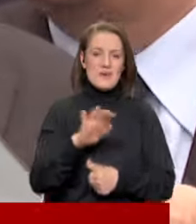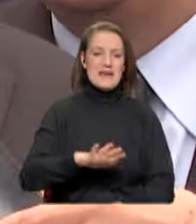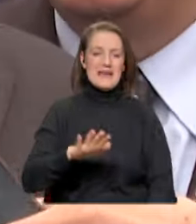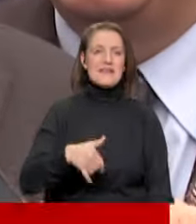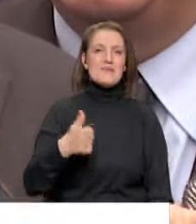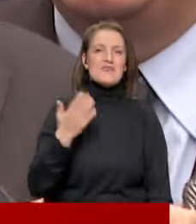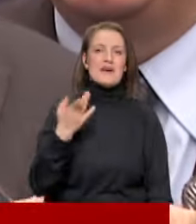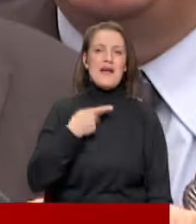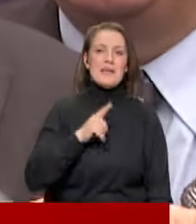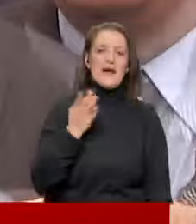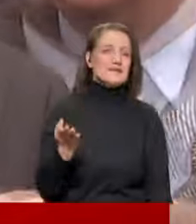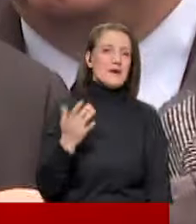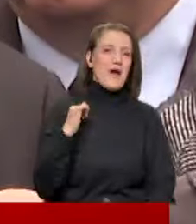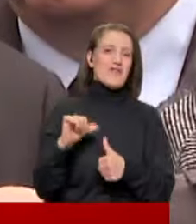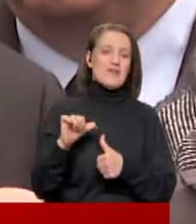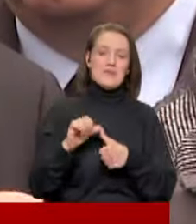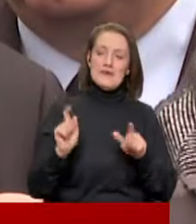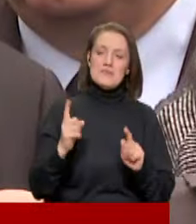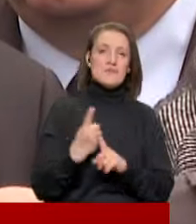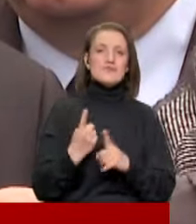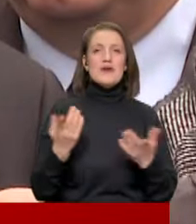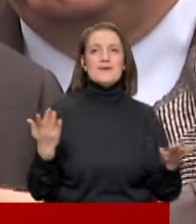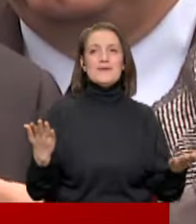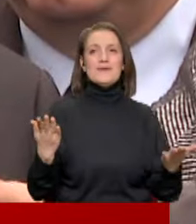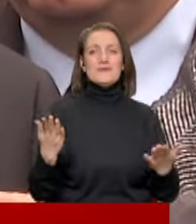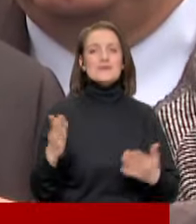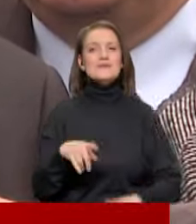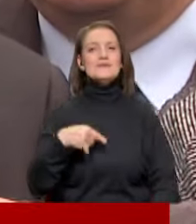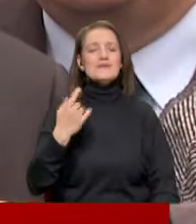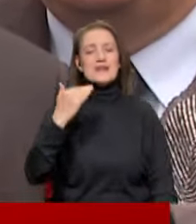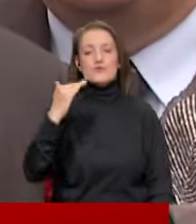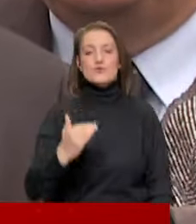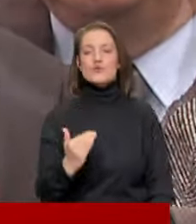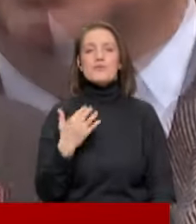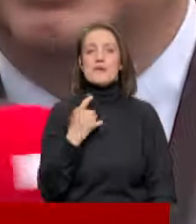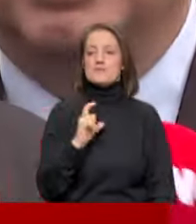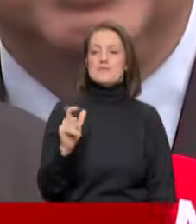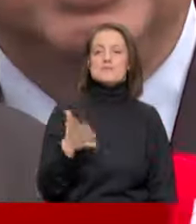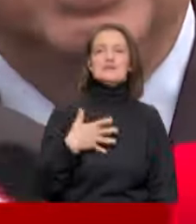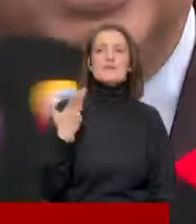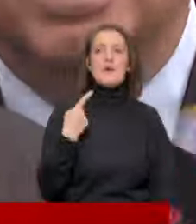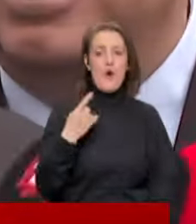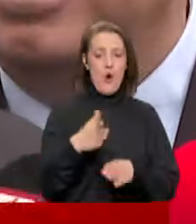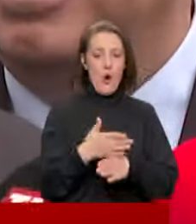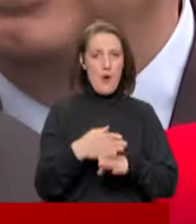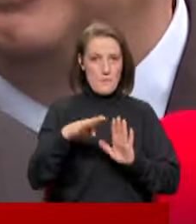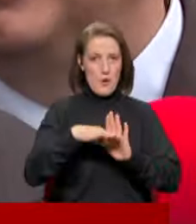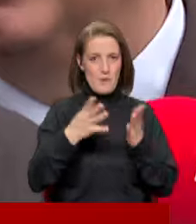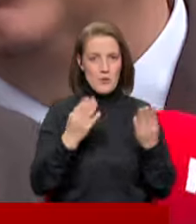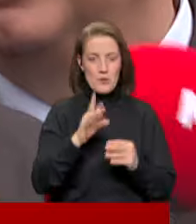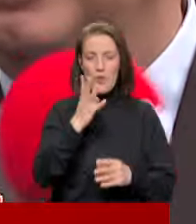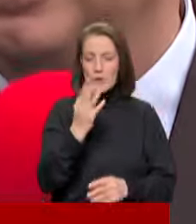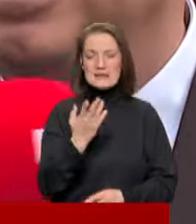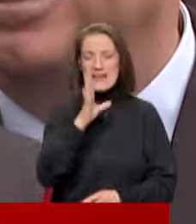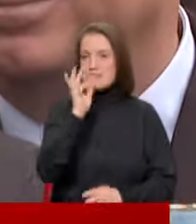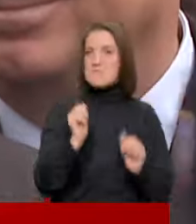Acemi aday Yapacak bir şey yok zaten hani biraz Seviyesi düşük ona cevap vermek istemiyorum bir ortak yayın olur mu Efendim olursa da kimle olur